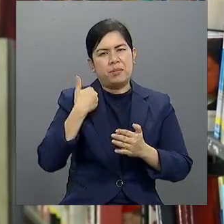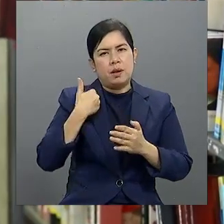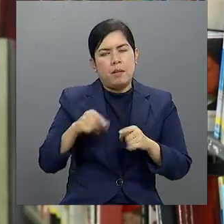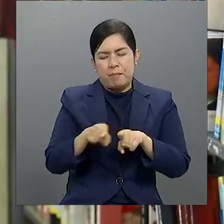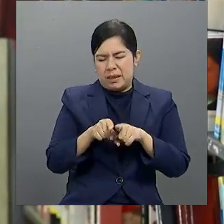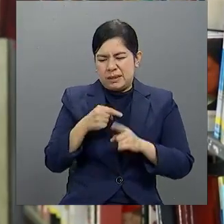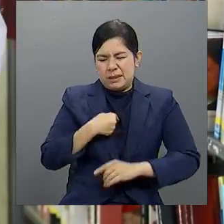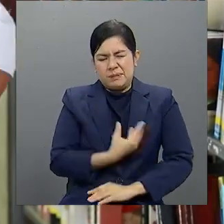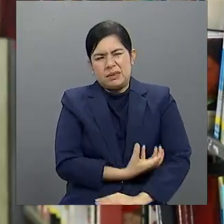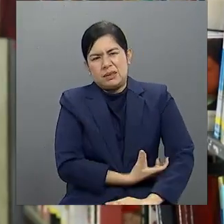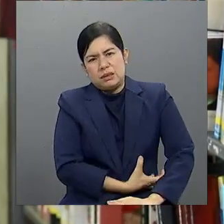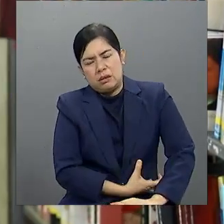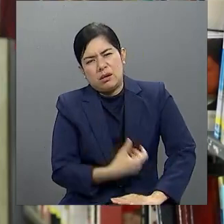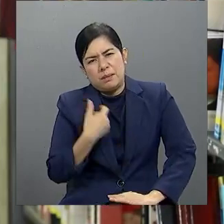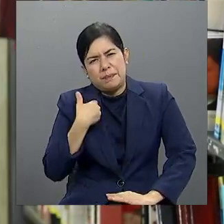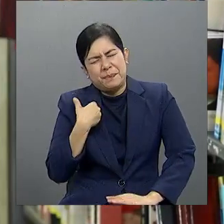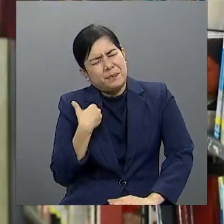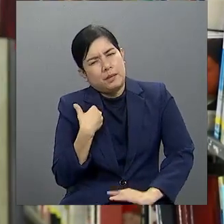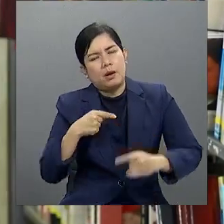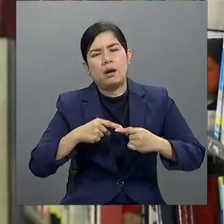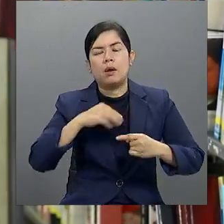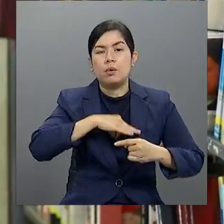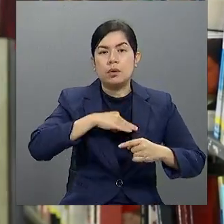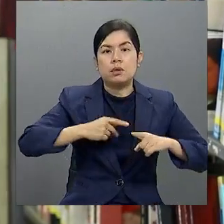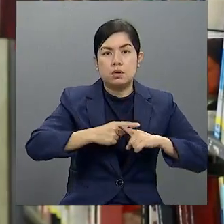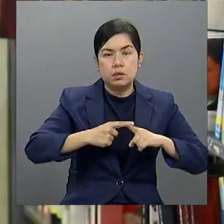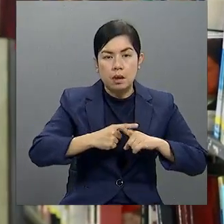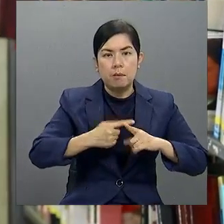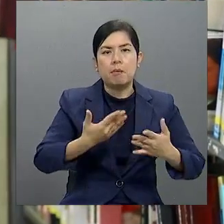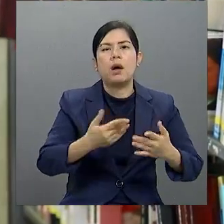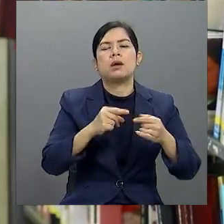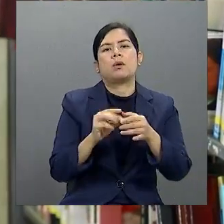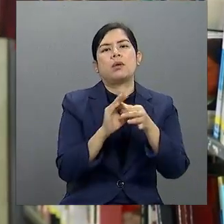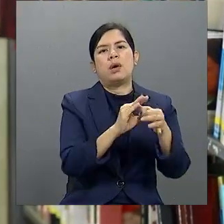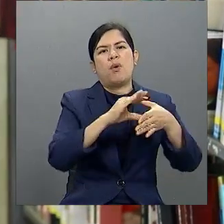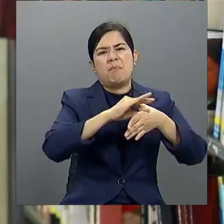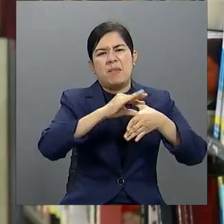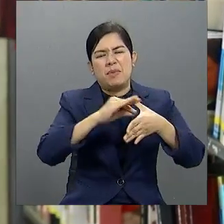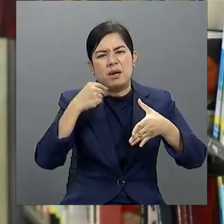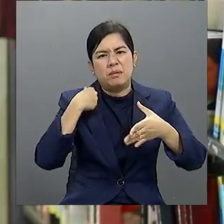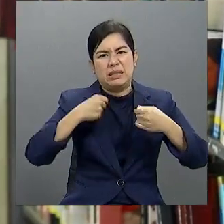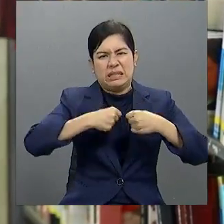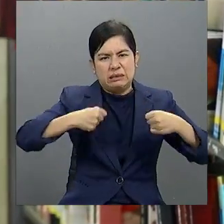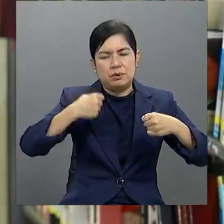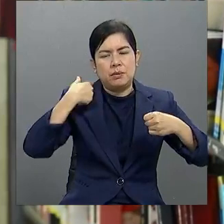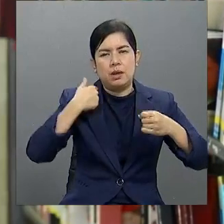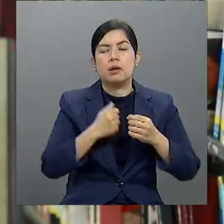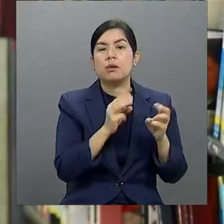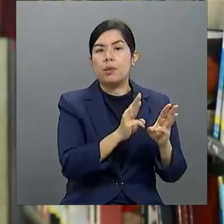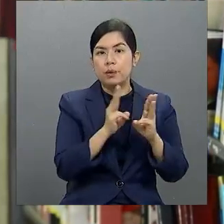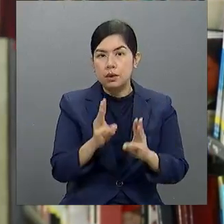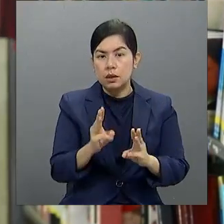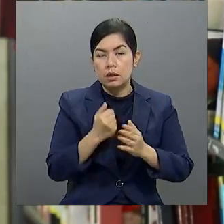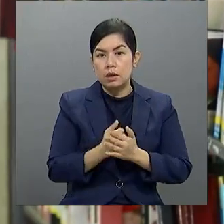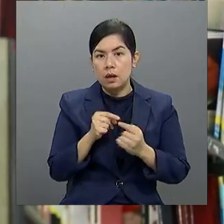เมื่อยกล้ามเนื้อแล้วมันก็ไม่หายทันทีนะครับอาการเหล่านี้เขาเรียกว่ากล้ามเนื้อยึดตึงครับเราจะมีวิธีการรับมือรวมถึงป้องกันและดู